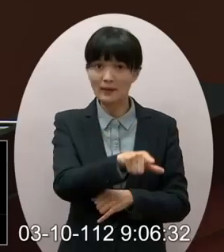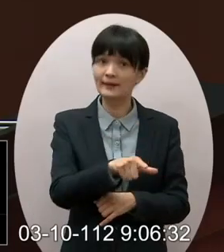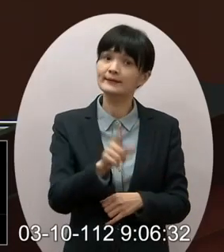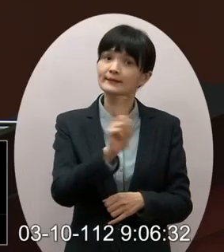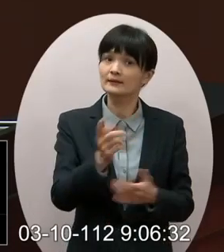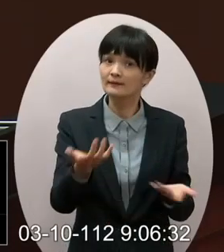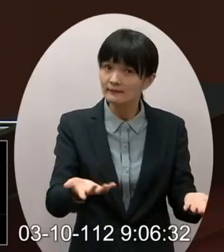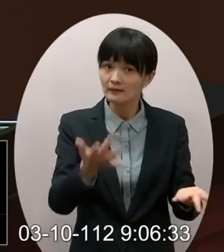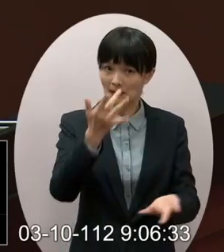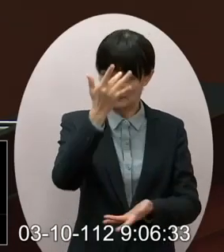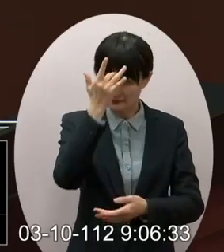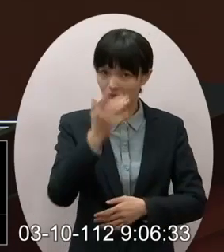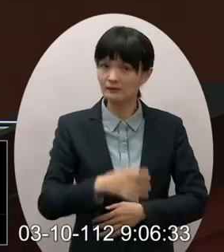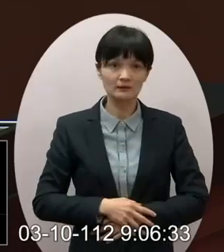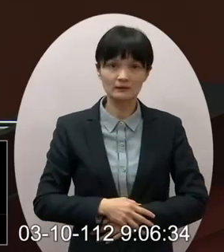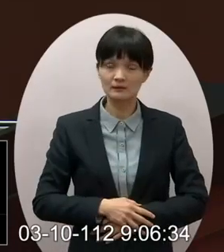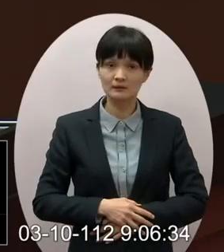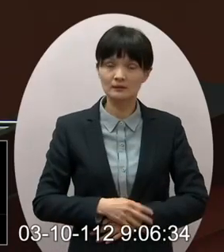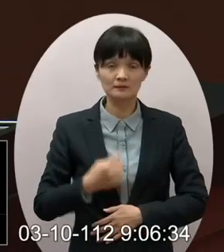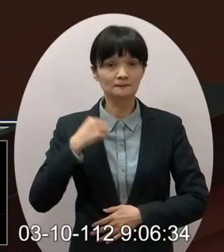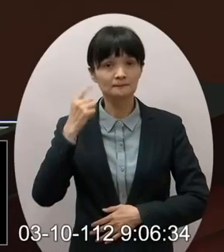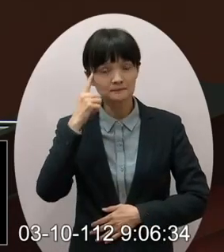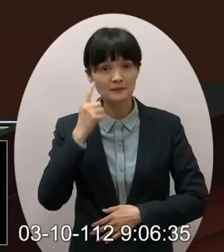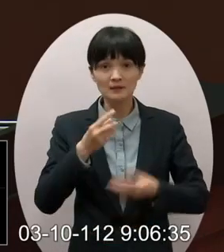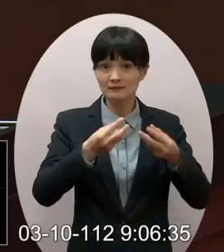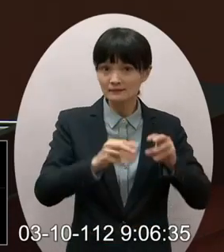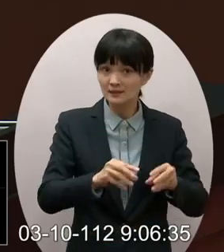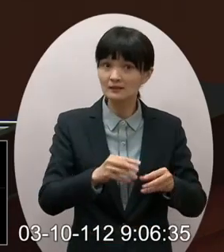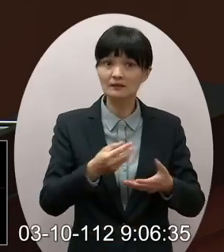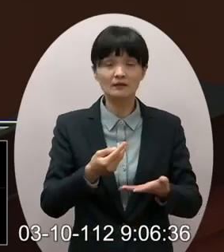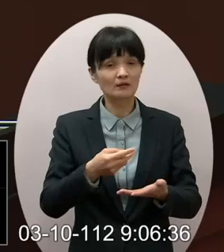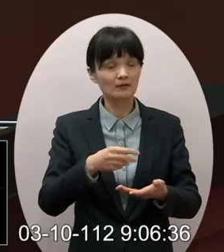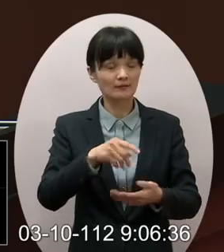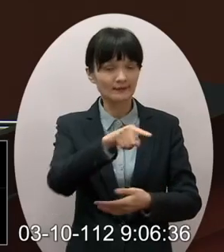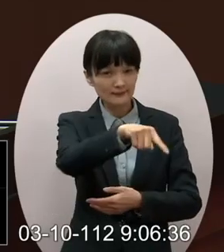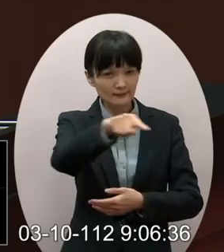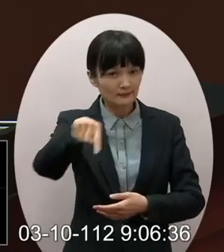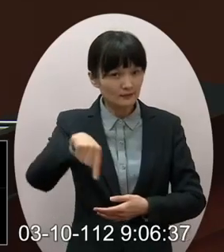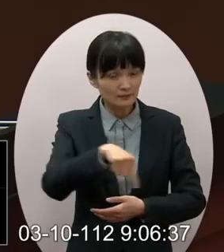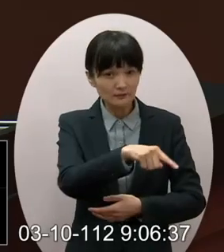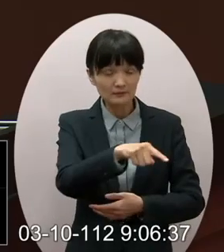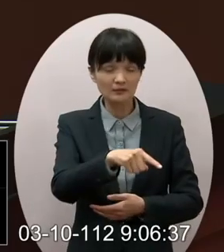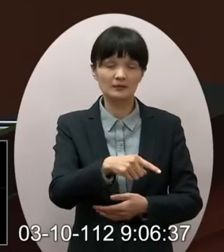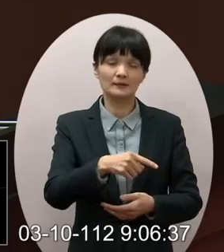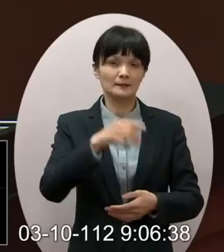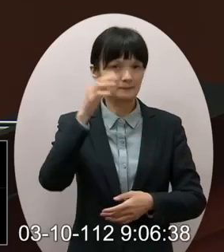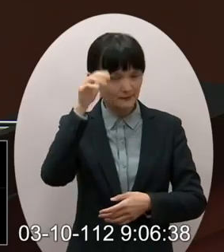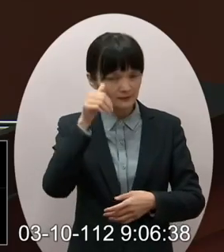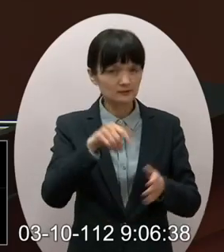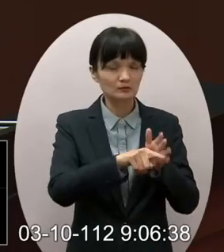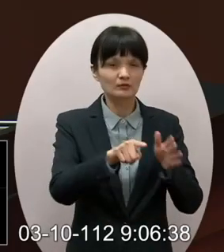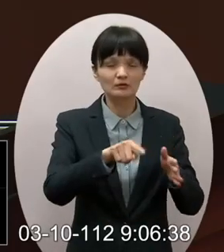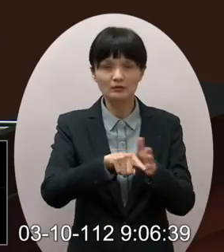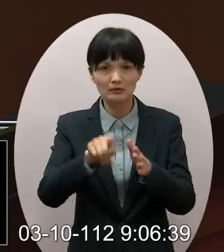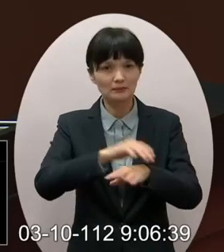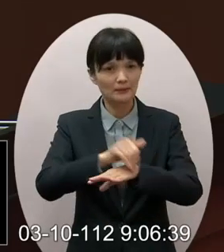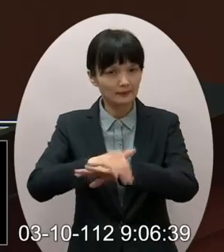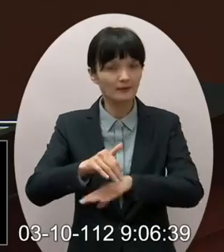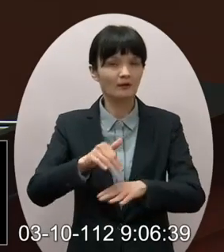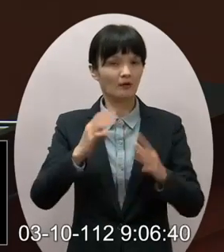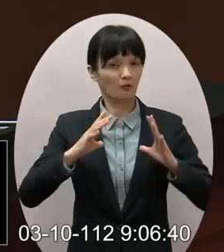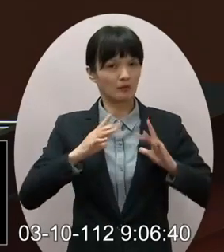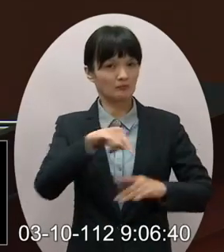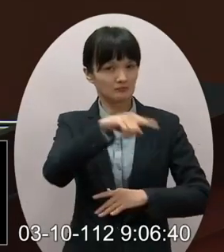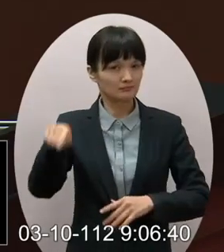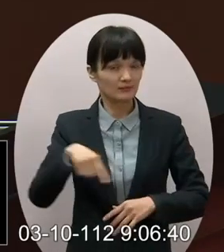的？也因此我们要说，我们真的不缺蛋头学者、蛋头专家、蛋头官员，但是我们要的是能